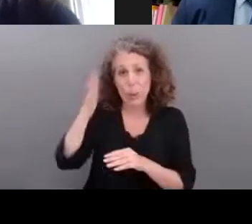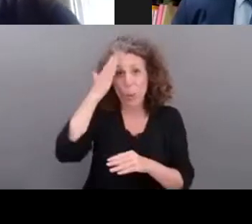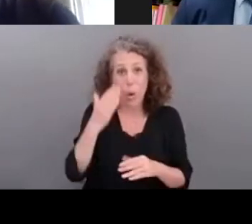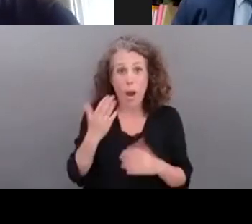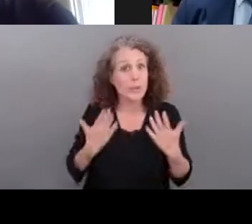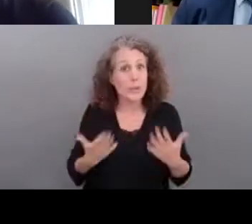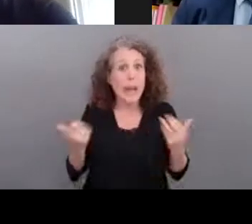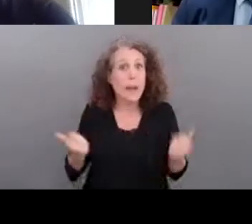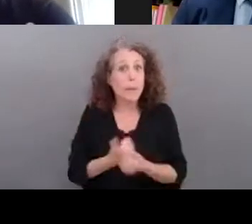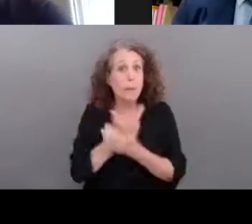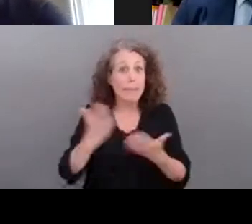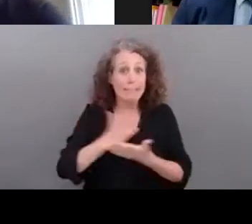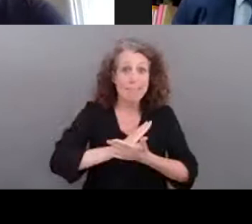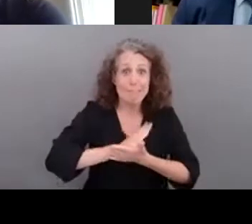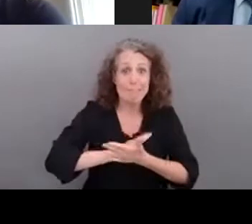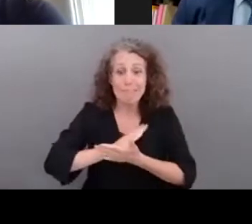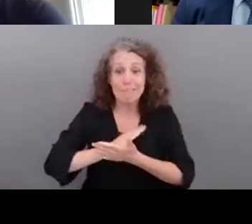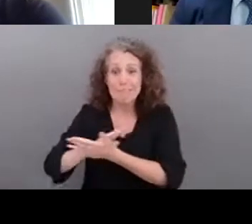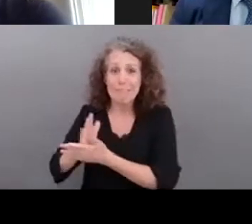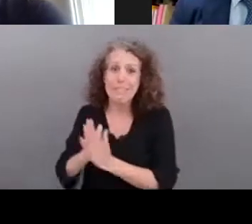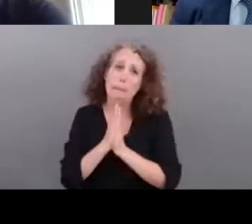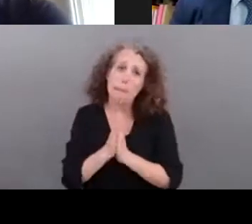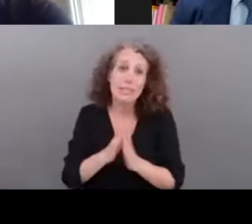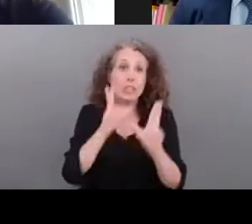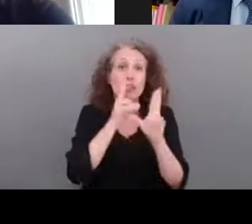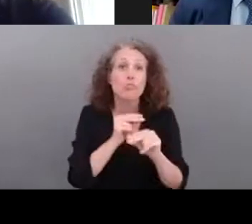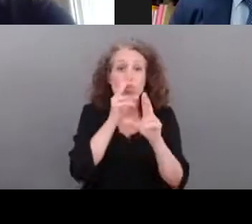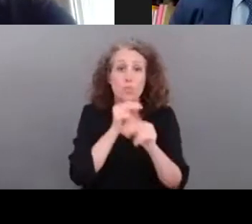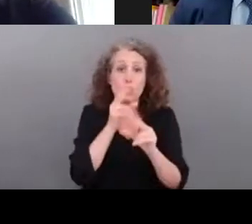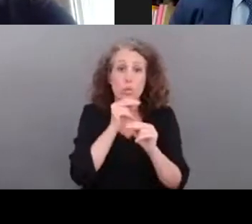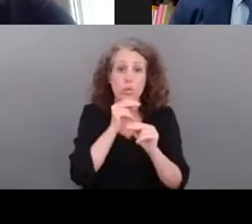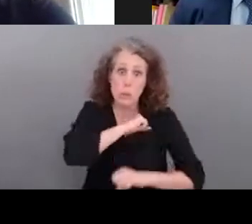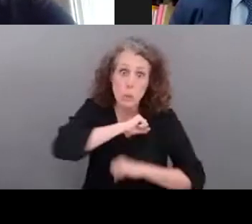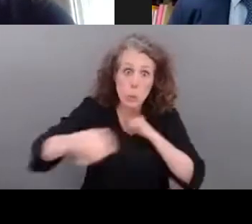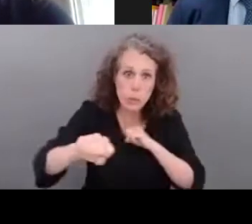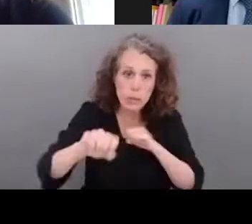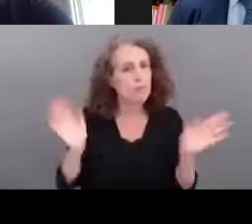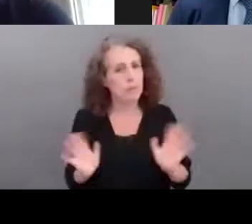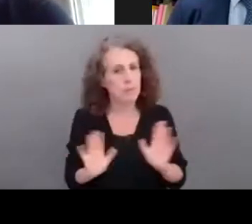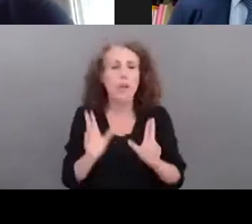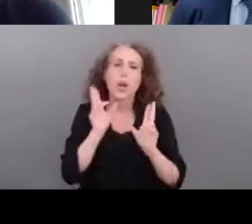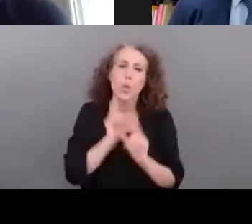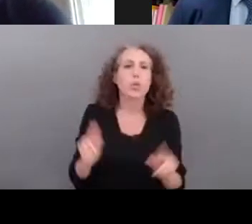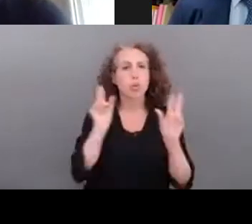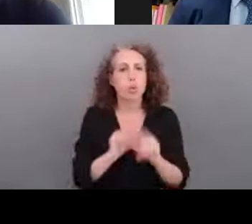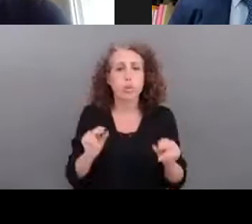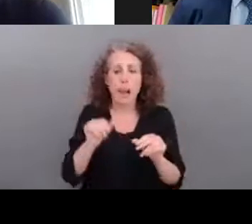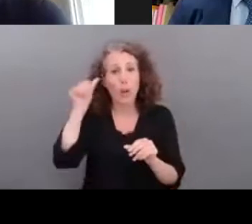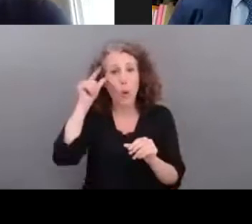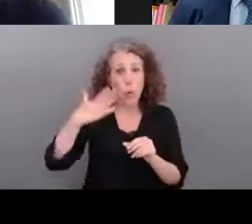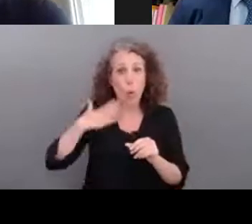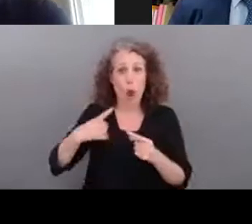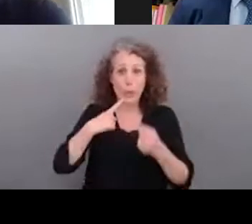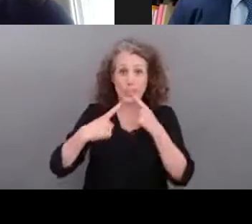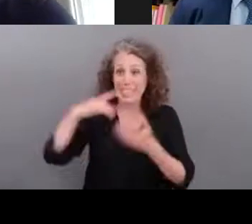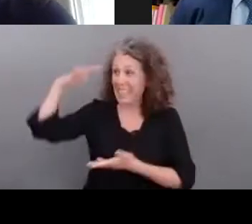Alors, une remarque pour les intervenants. Vu que nous sommes avec des interprètes, n'oubliez pas que lorsque vous lisez,